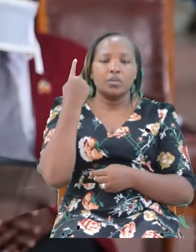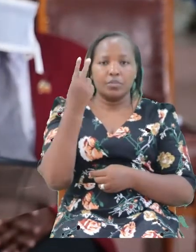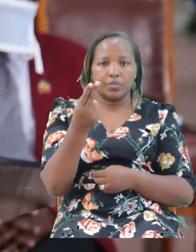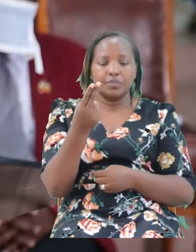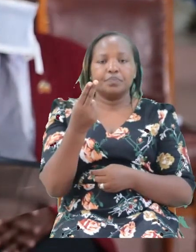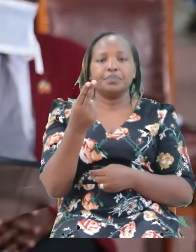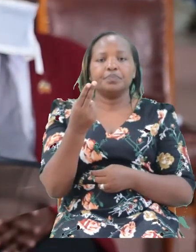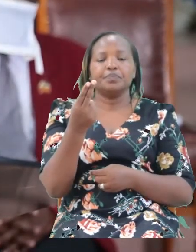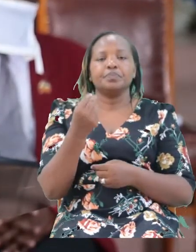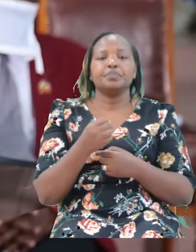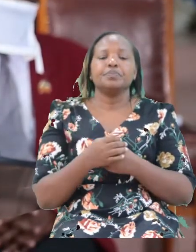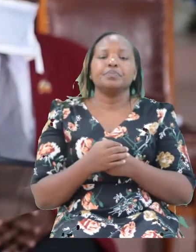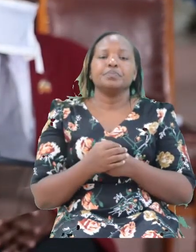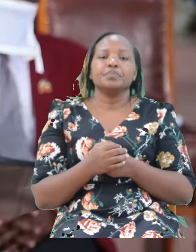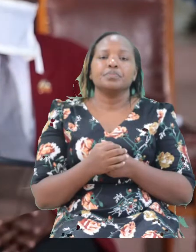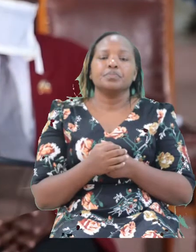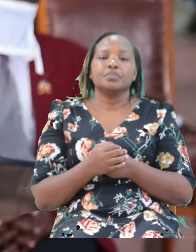pili,